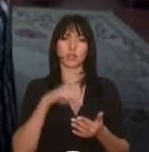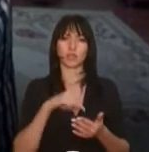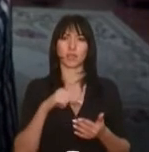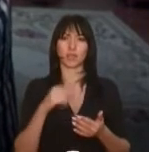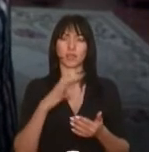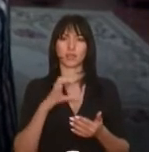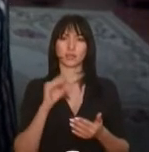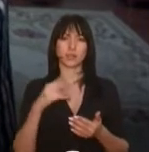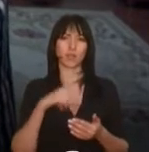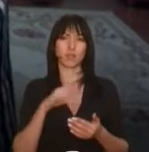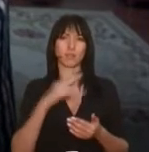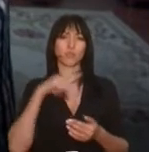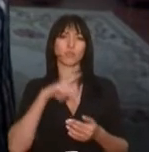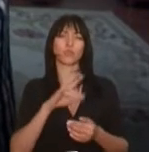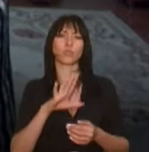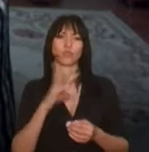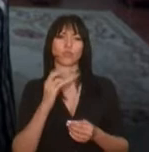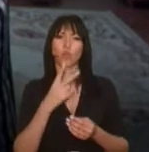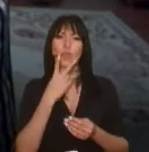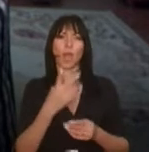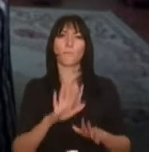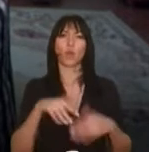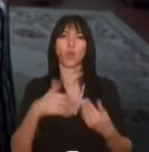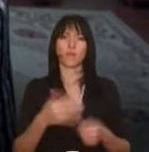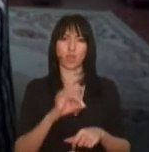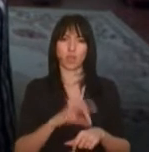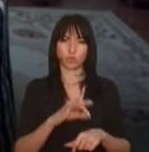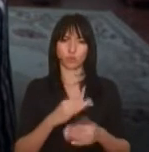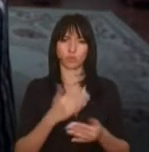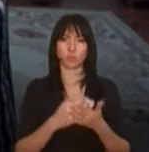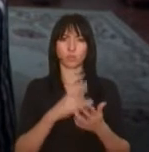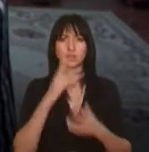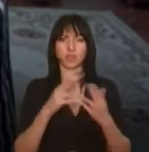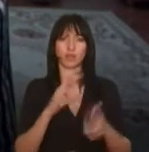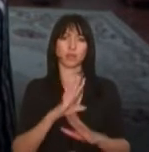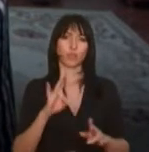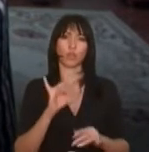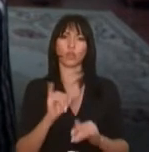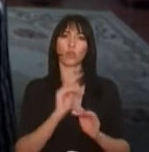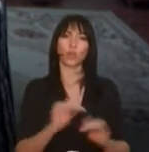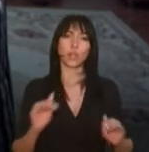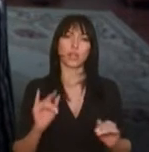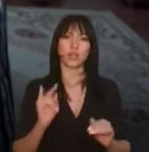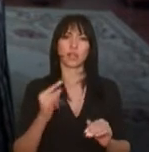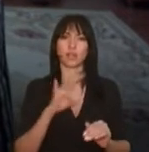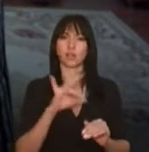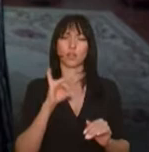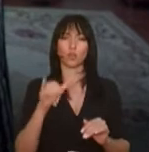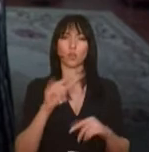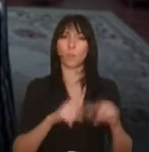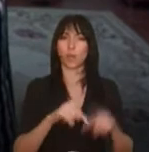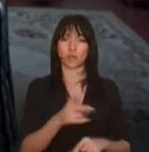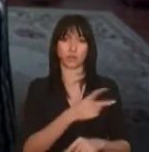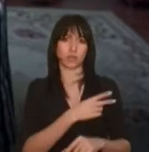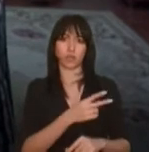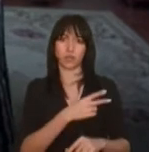не проявляються клінічно, котрі нема скарги ні у дитини, ні у батьків на